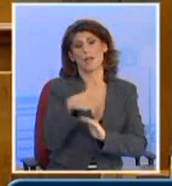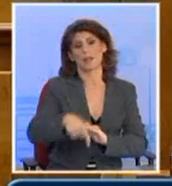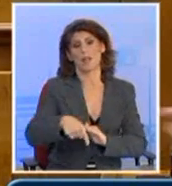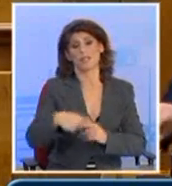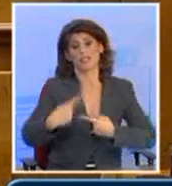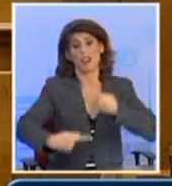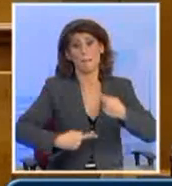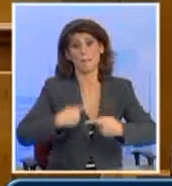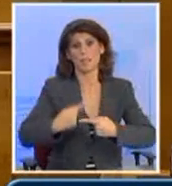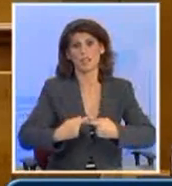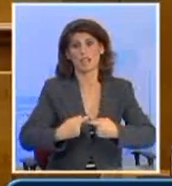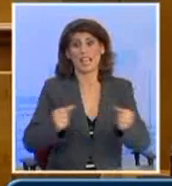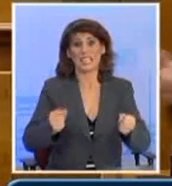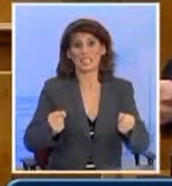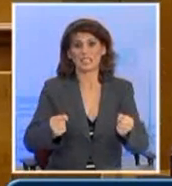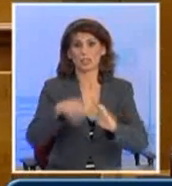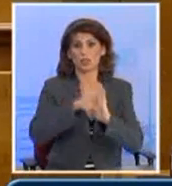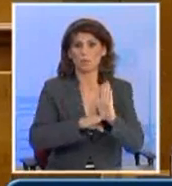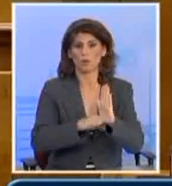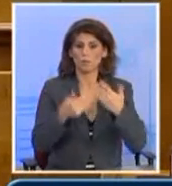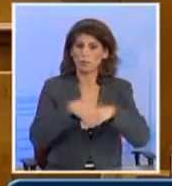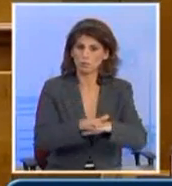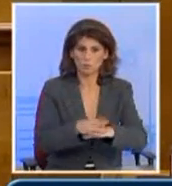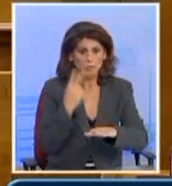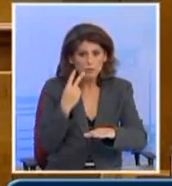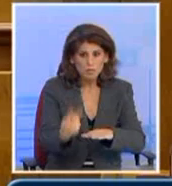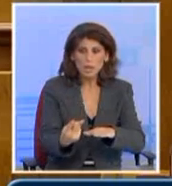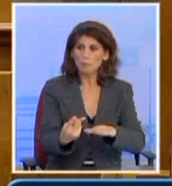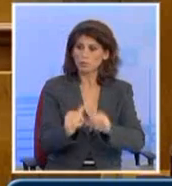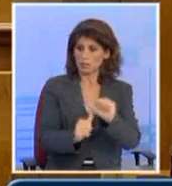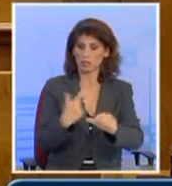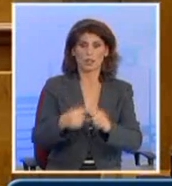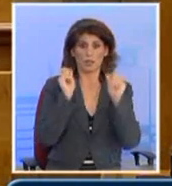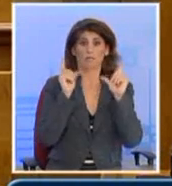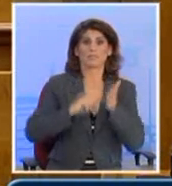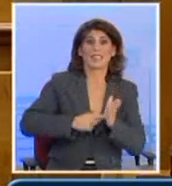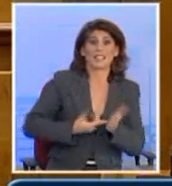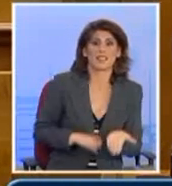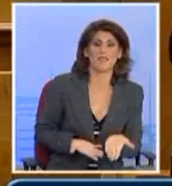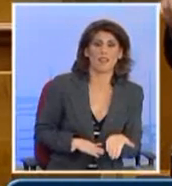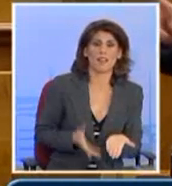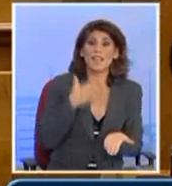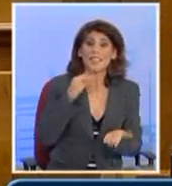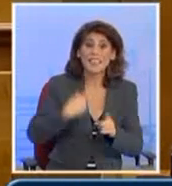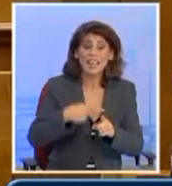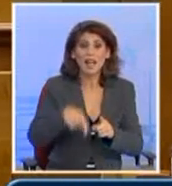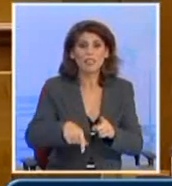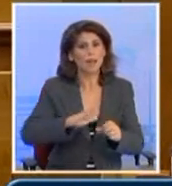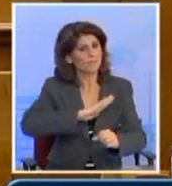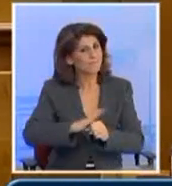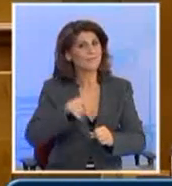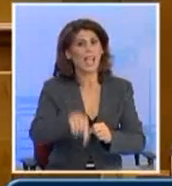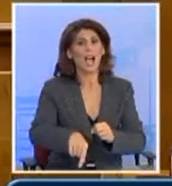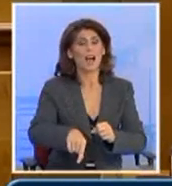κρίσης και του προγράμματος προσαρμογής, θα ζήλευαν. Γιατί η Ελλάδα εκπληρεί και αυτό το γενικό κριτήριο